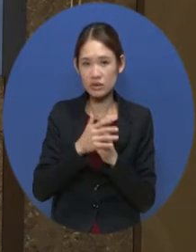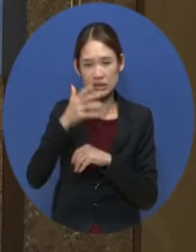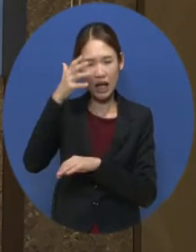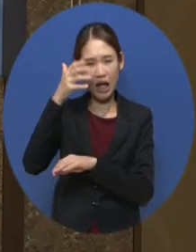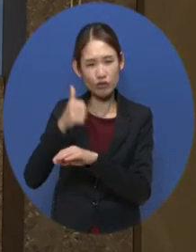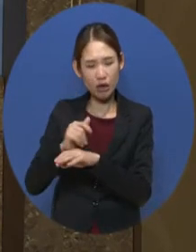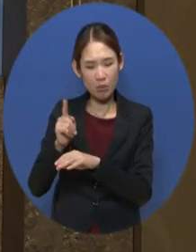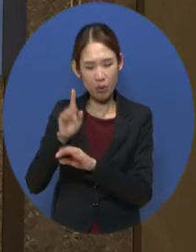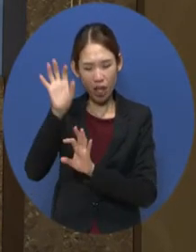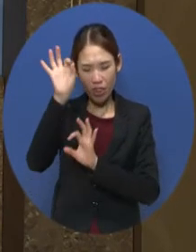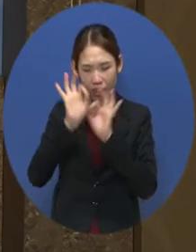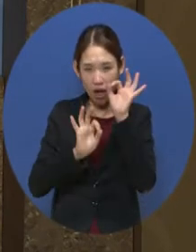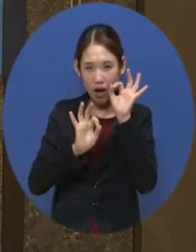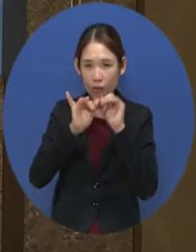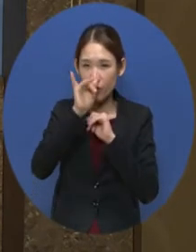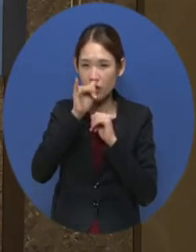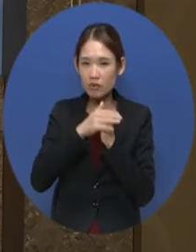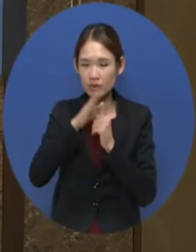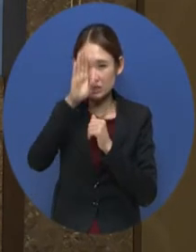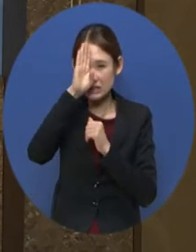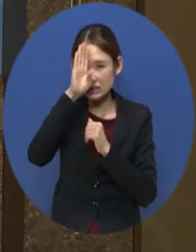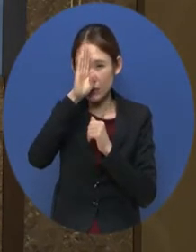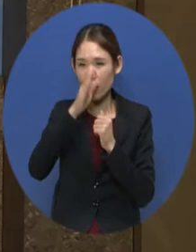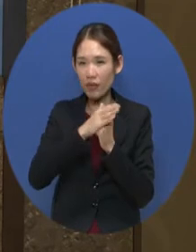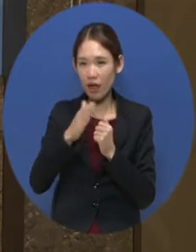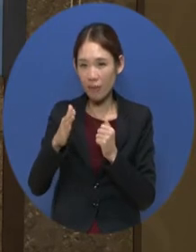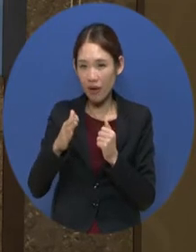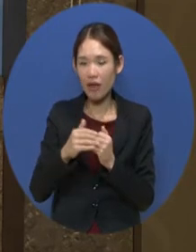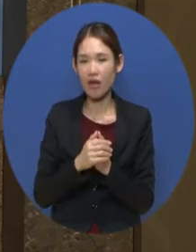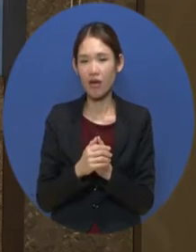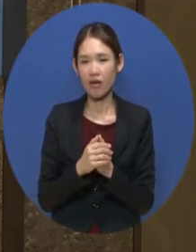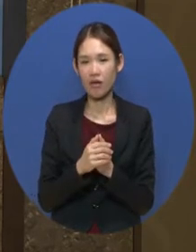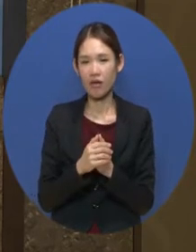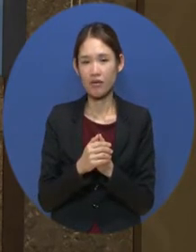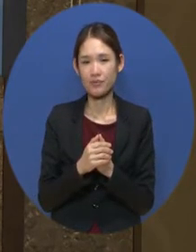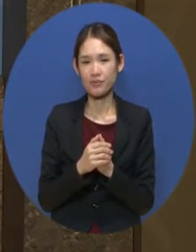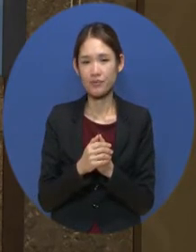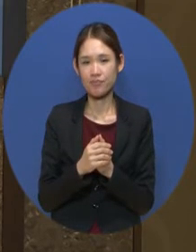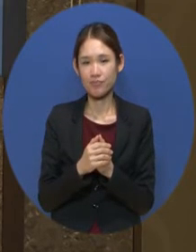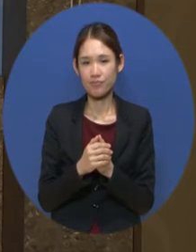후천적인 어떤 사고라든지 질병으로 인해서